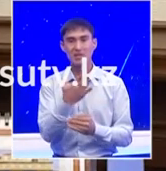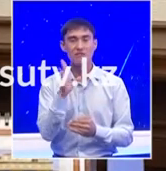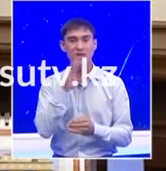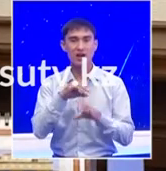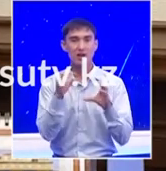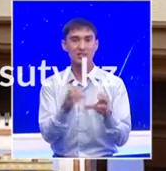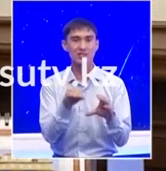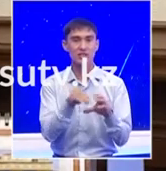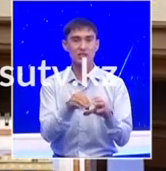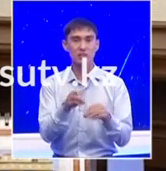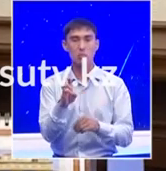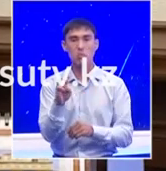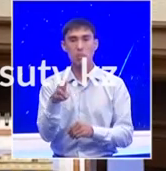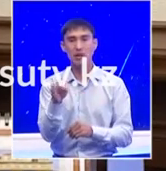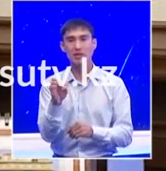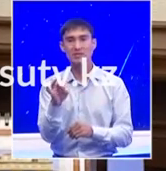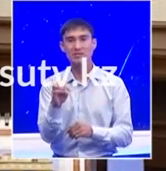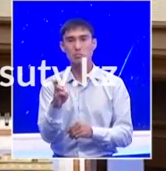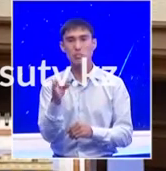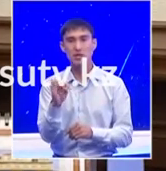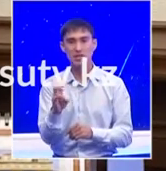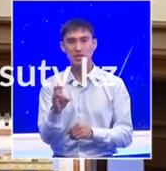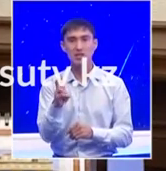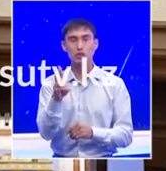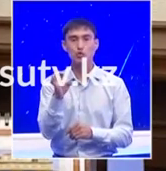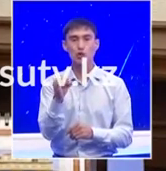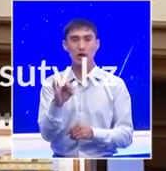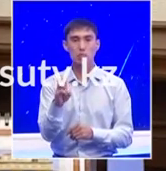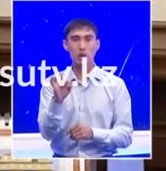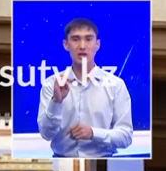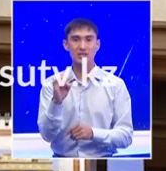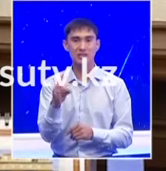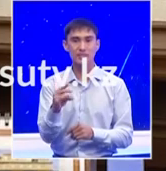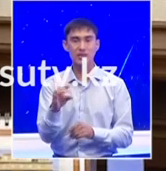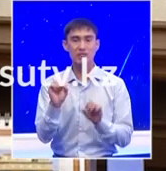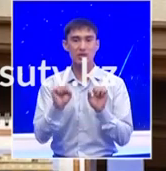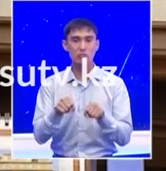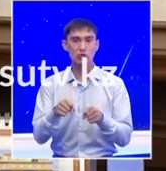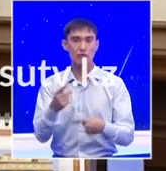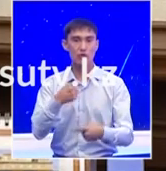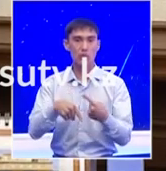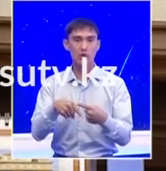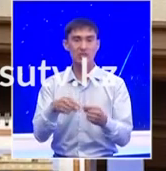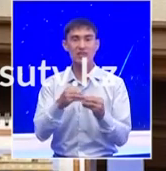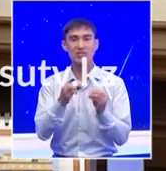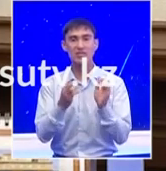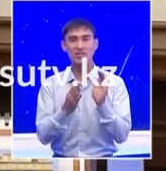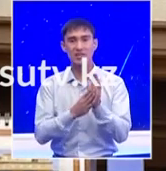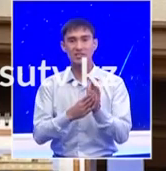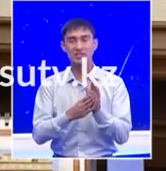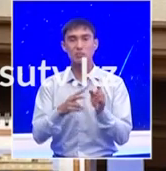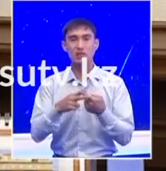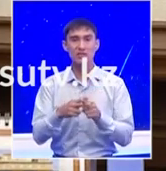водохранилищам. Это Покатиловское, Биен, Сунхар, Диермен, Балхта. Это даст возможность вернуть в оборот почти 19,5